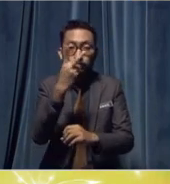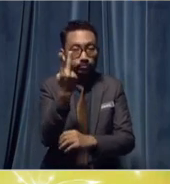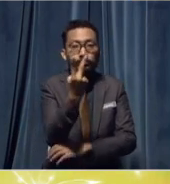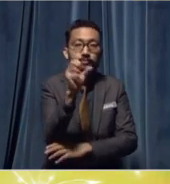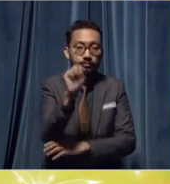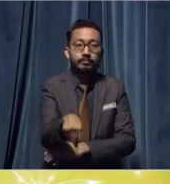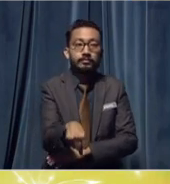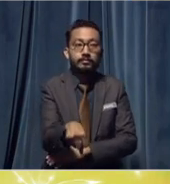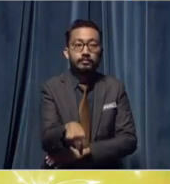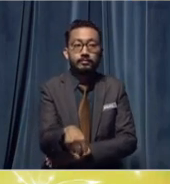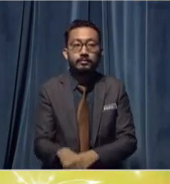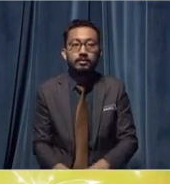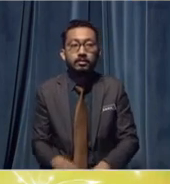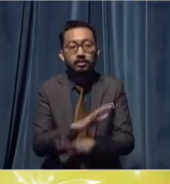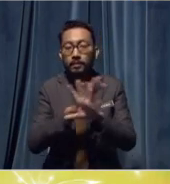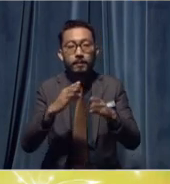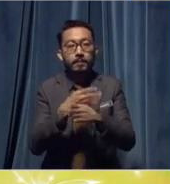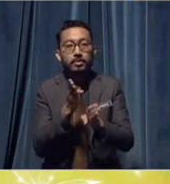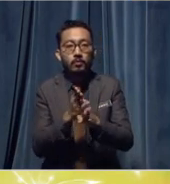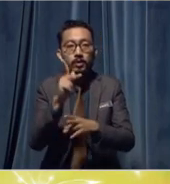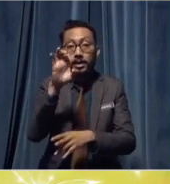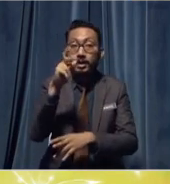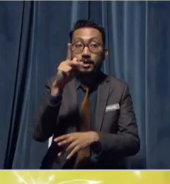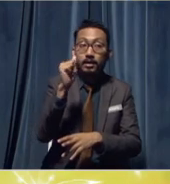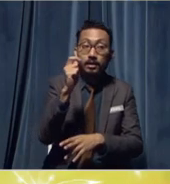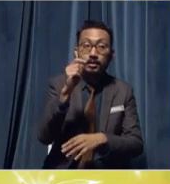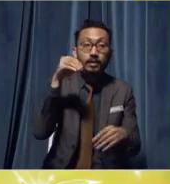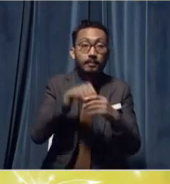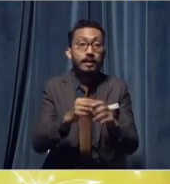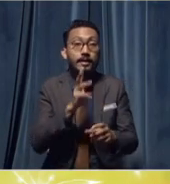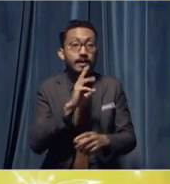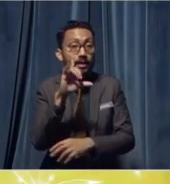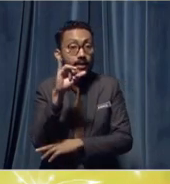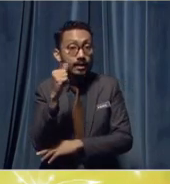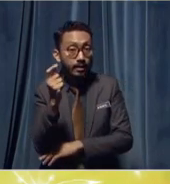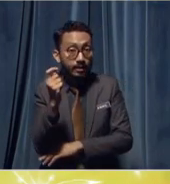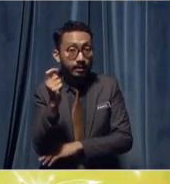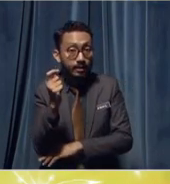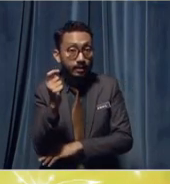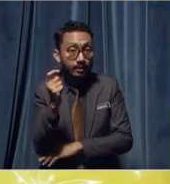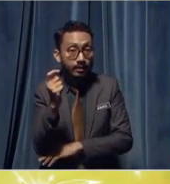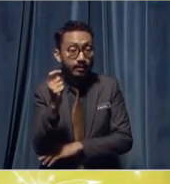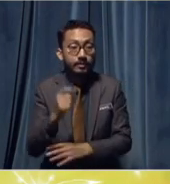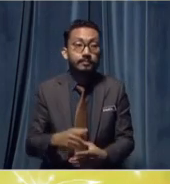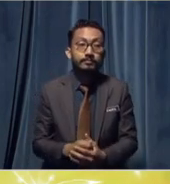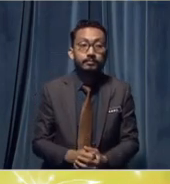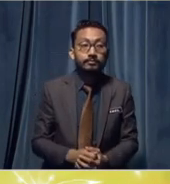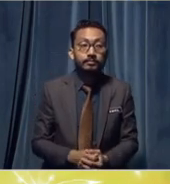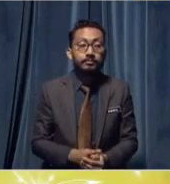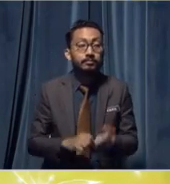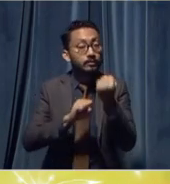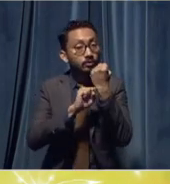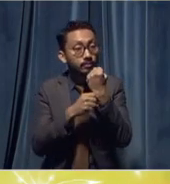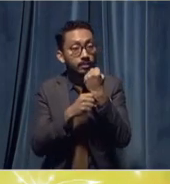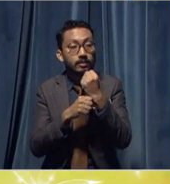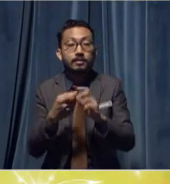liat. Deterjen tidak akan membentuk kekat dalam air liat.